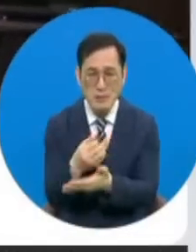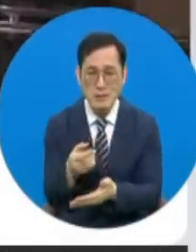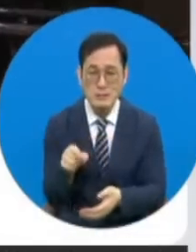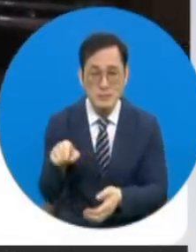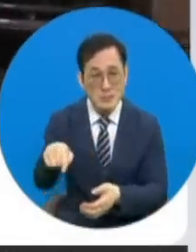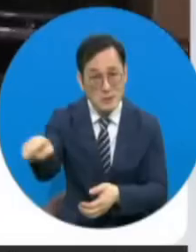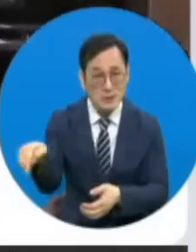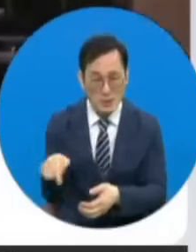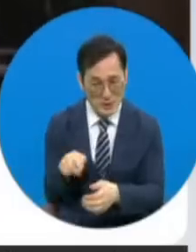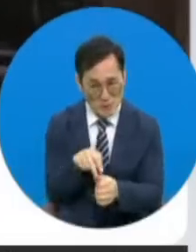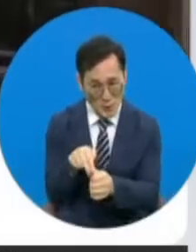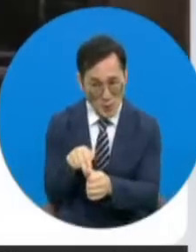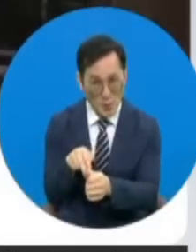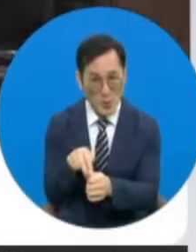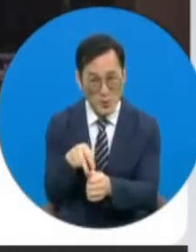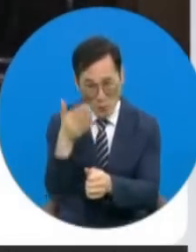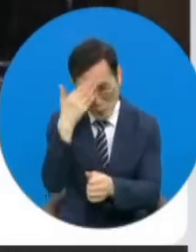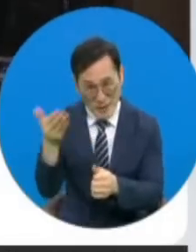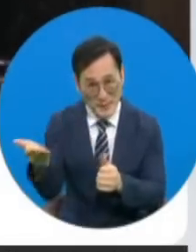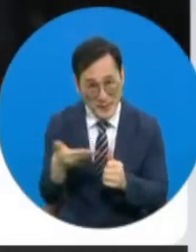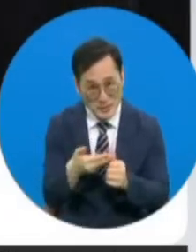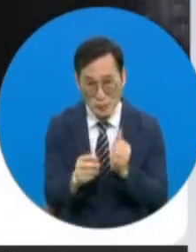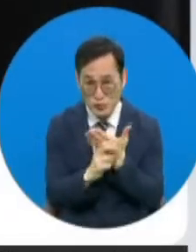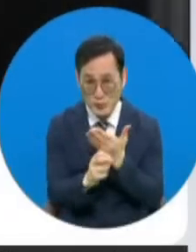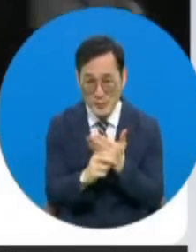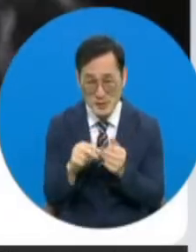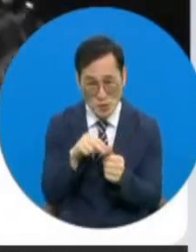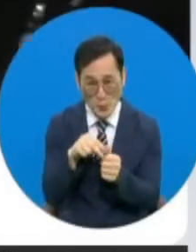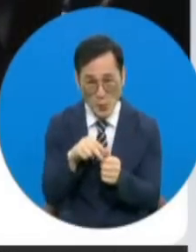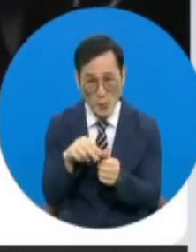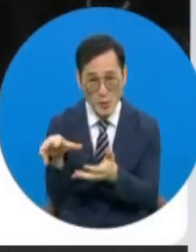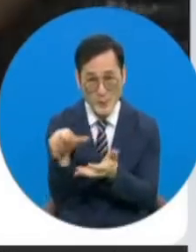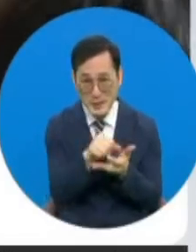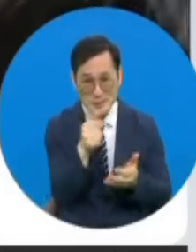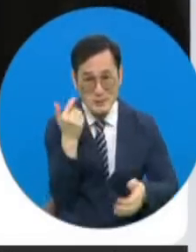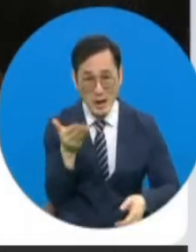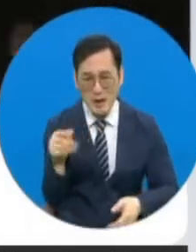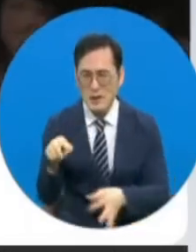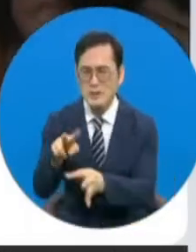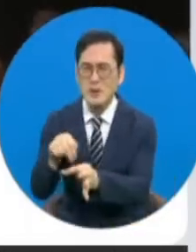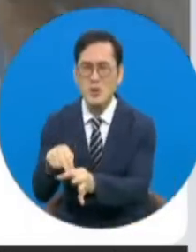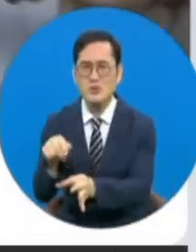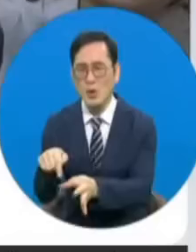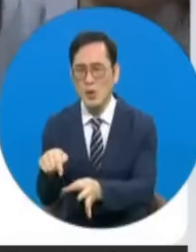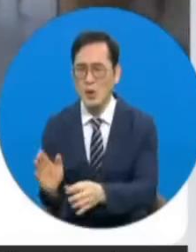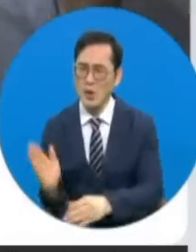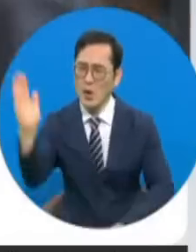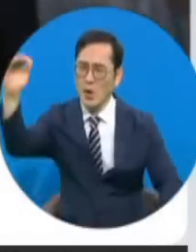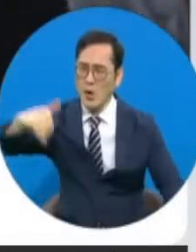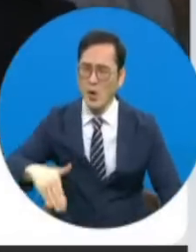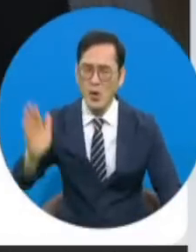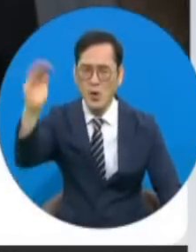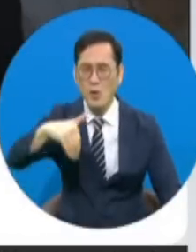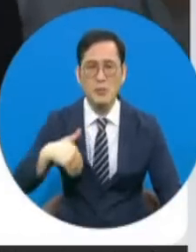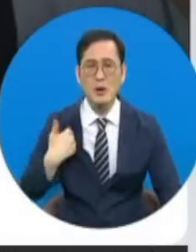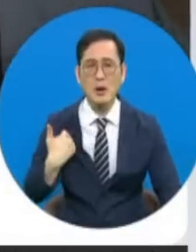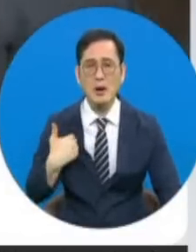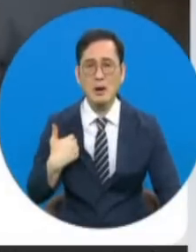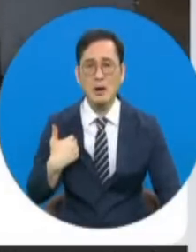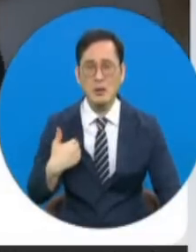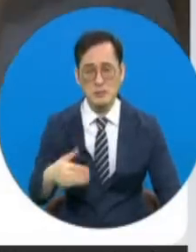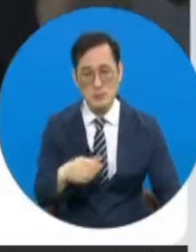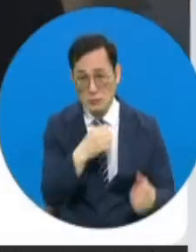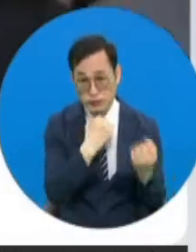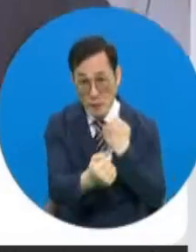전 재산을 털어서 코인을 붙지 않거든요 그런데 이미지 자체가 굉장히 불안정한 잡코인 중에 하나예요 그럼에도 불구하고 저렇게 한 이유가